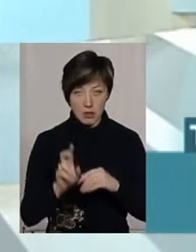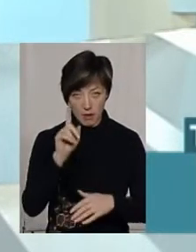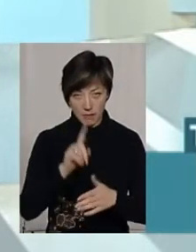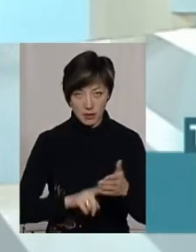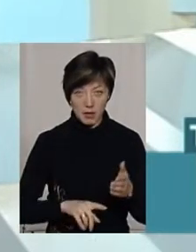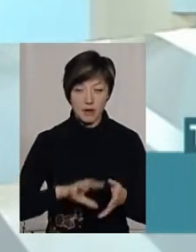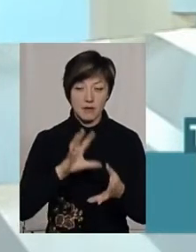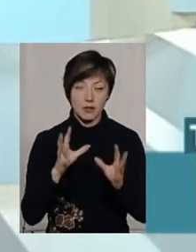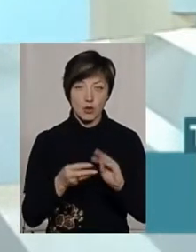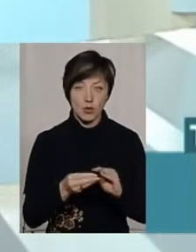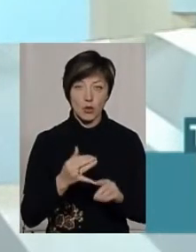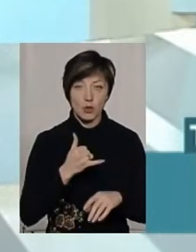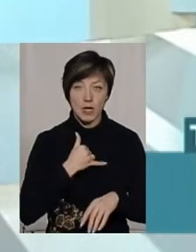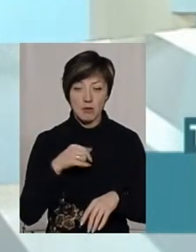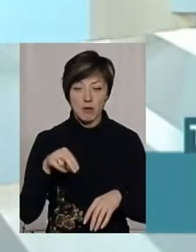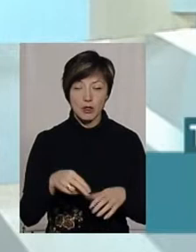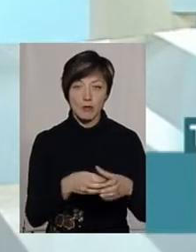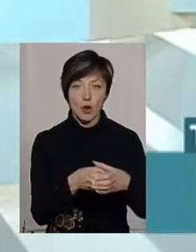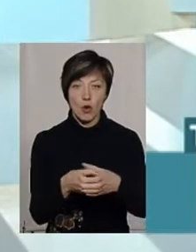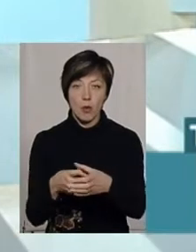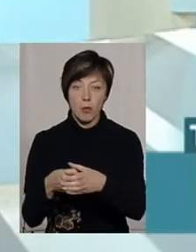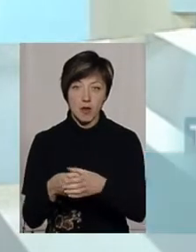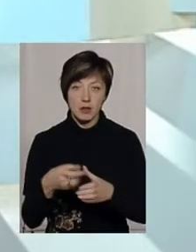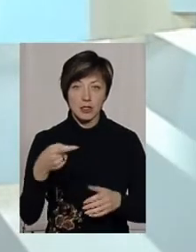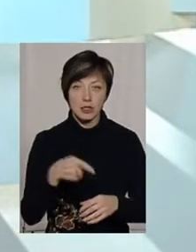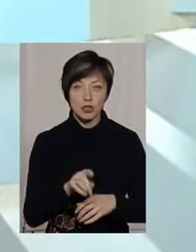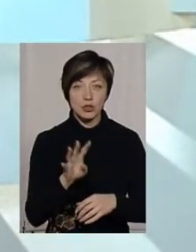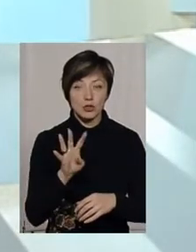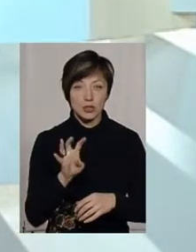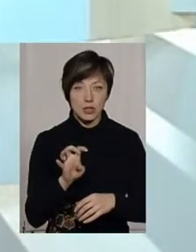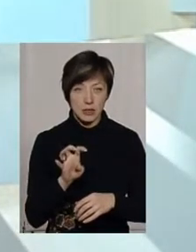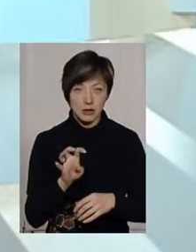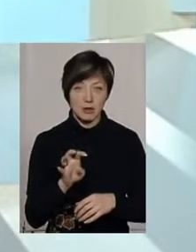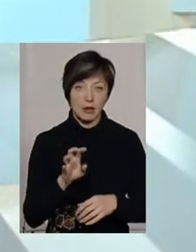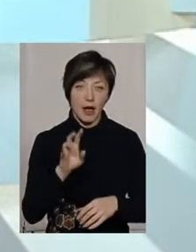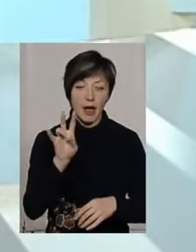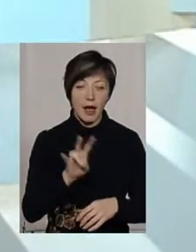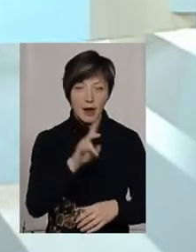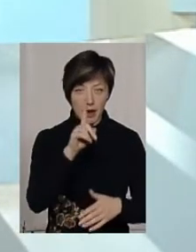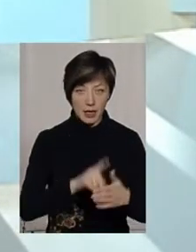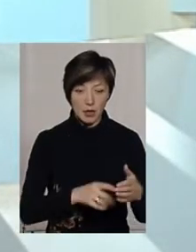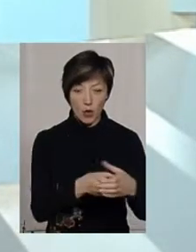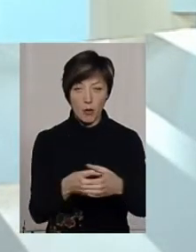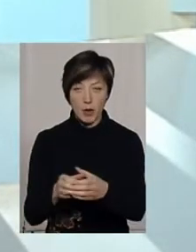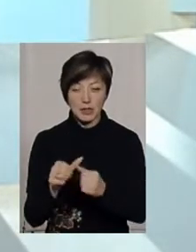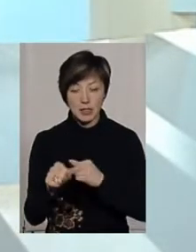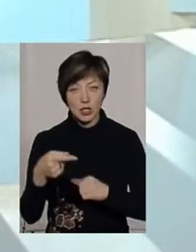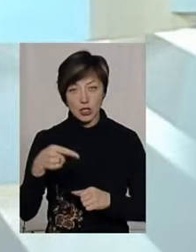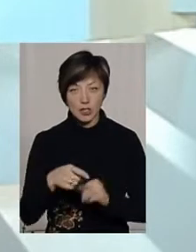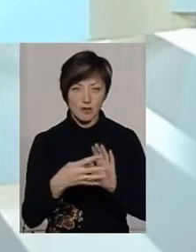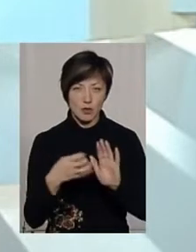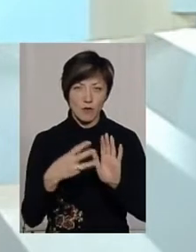в цілому у нас православних громад майже 1400 релігійних громад. З них майже 1000,